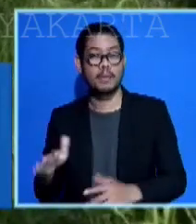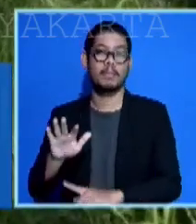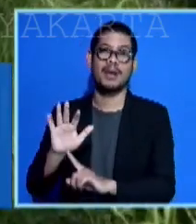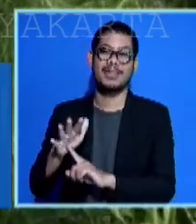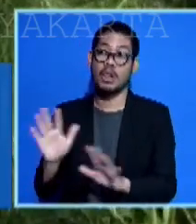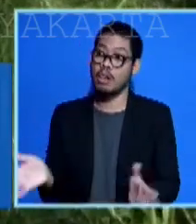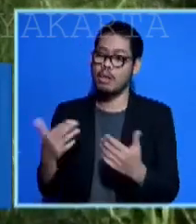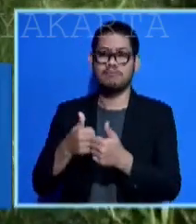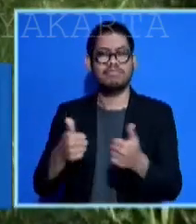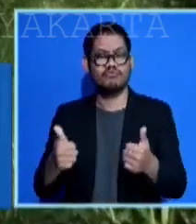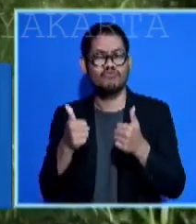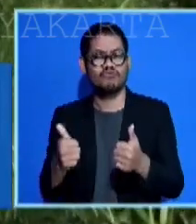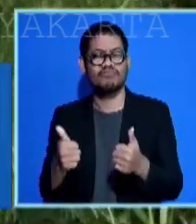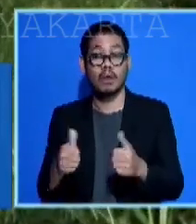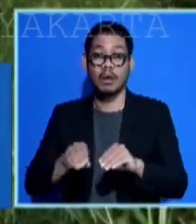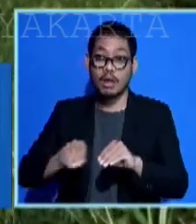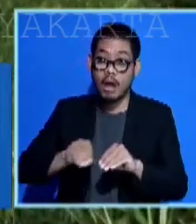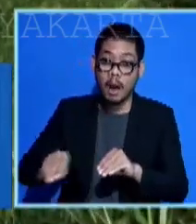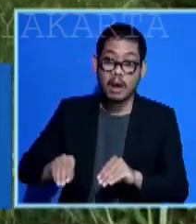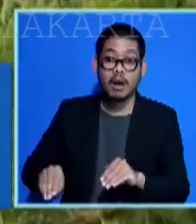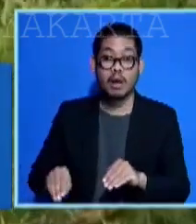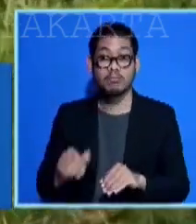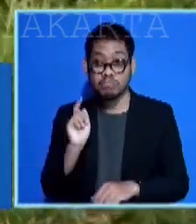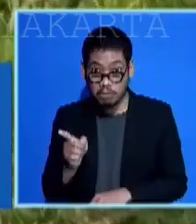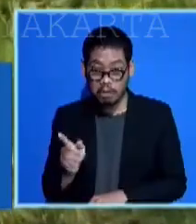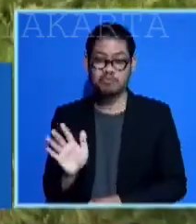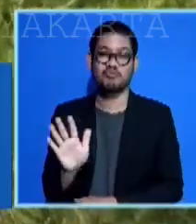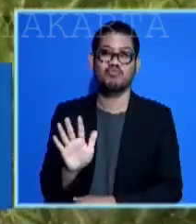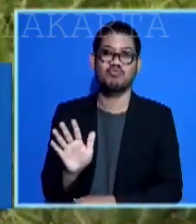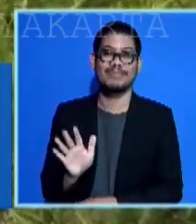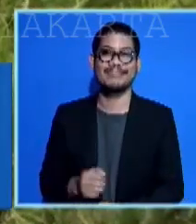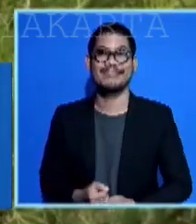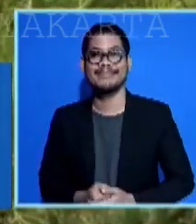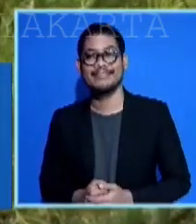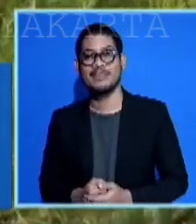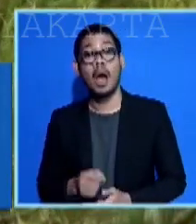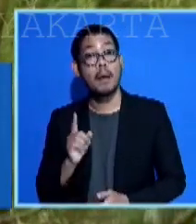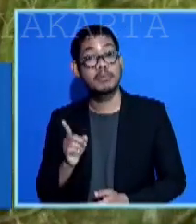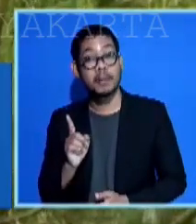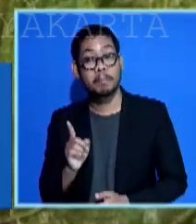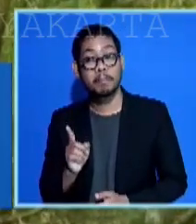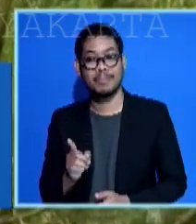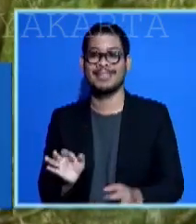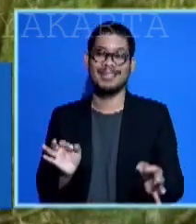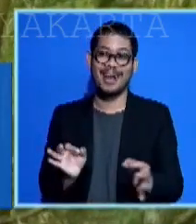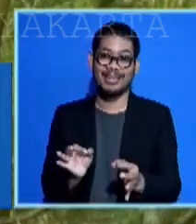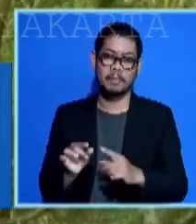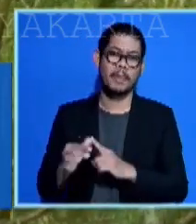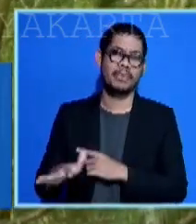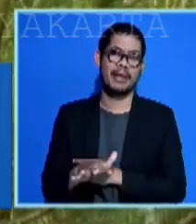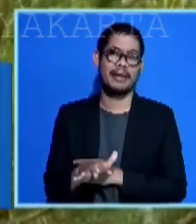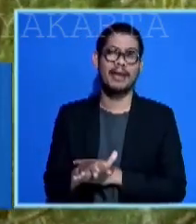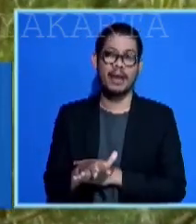dipadosaken lahanah tetanen jalaran kath gesgangbar sepanjanging pesisir k